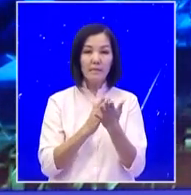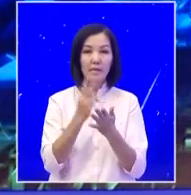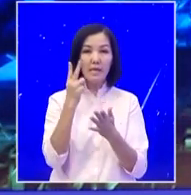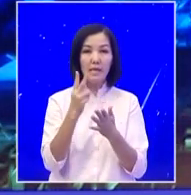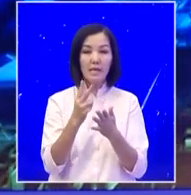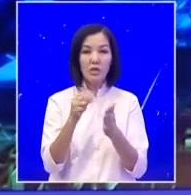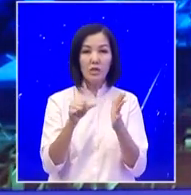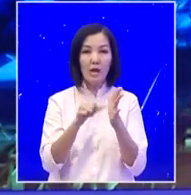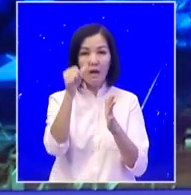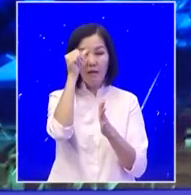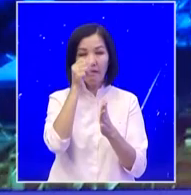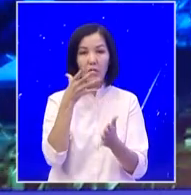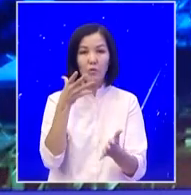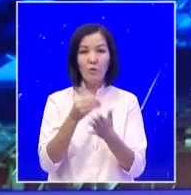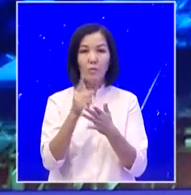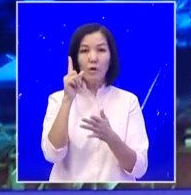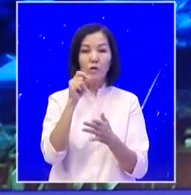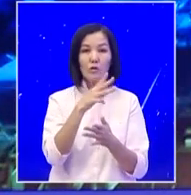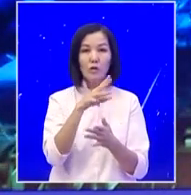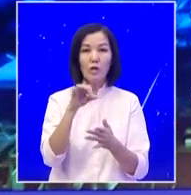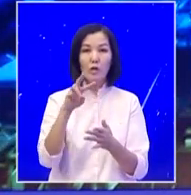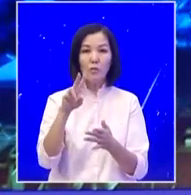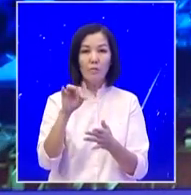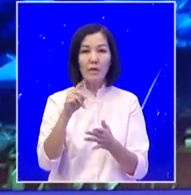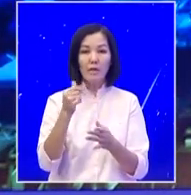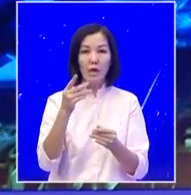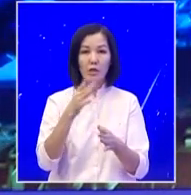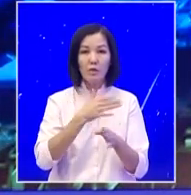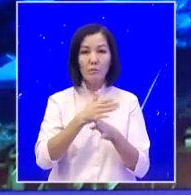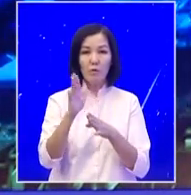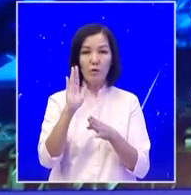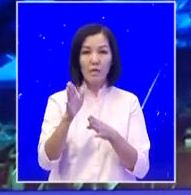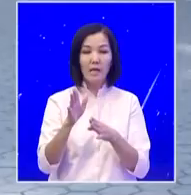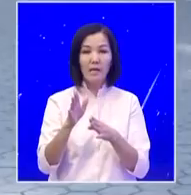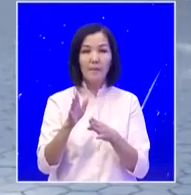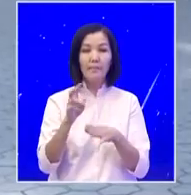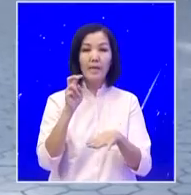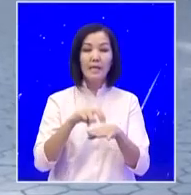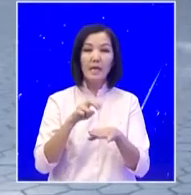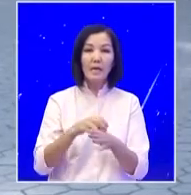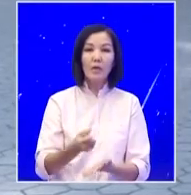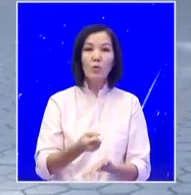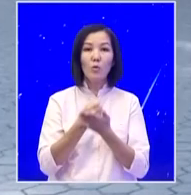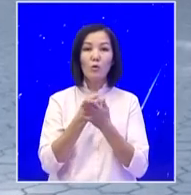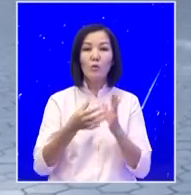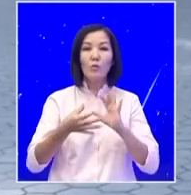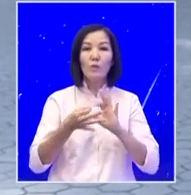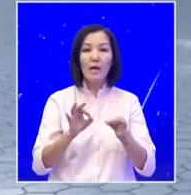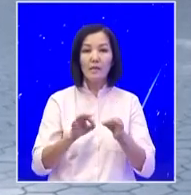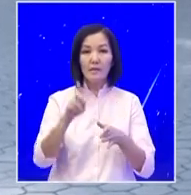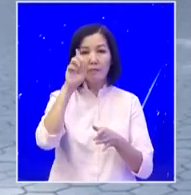жылдықта төлемақы ретінде 150 миллиард теңге көлемінде қаражат бөлінеді. Абзал жандарды қолдау туралы нақты қадамдар